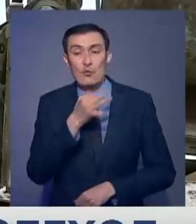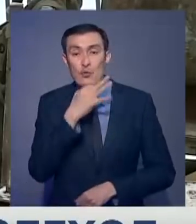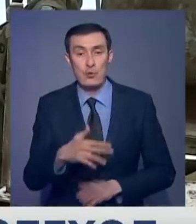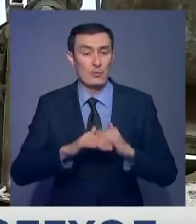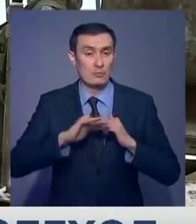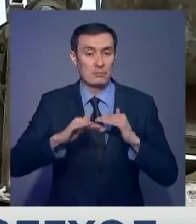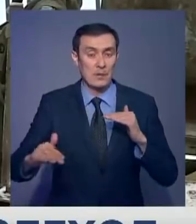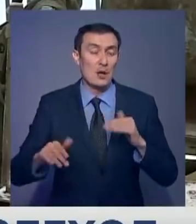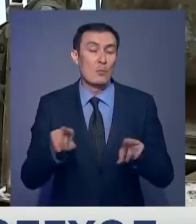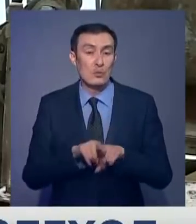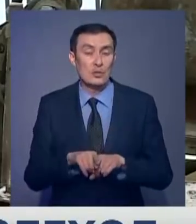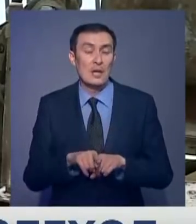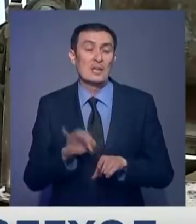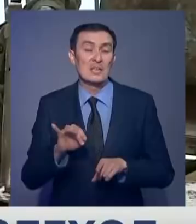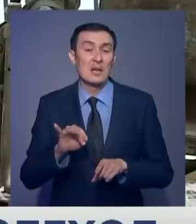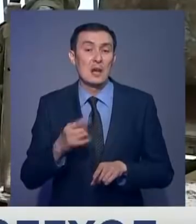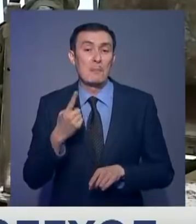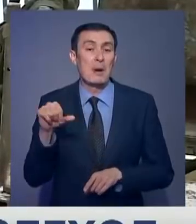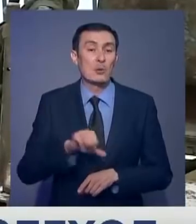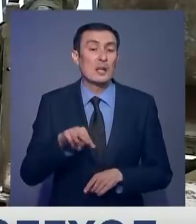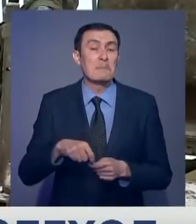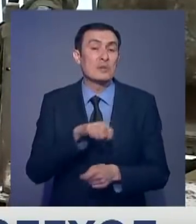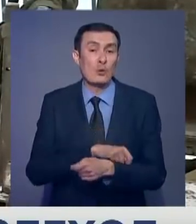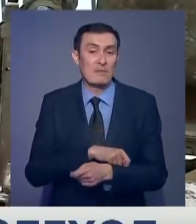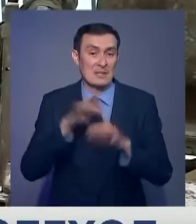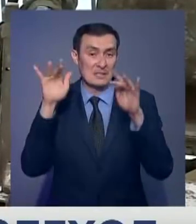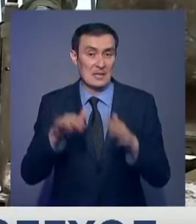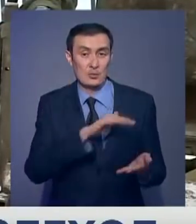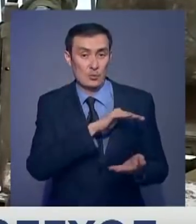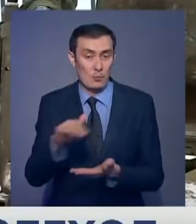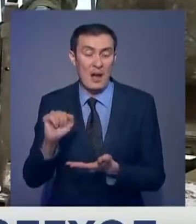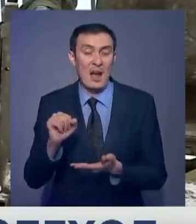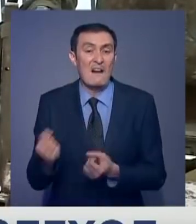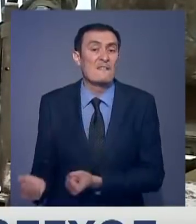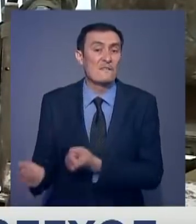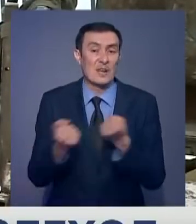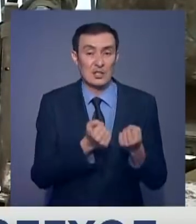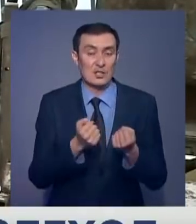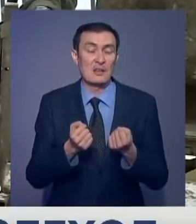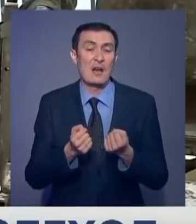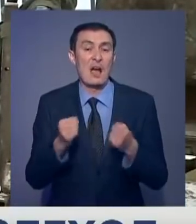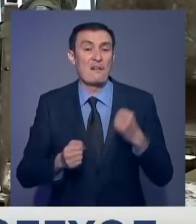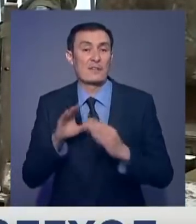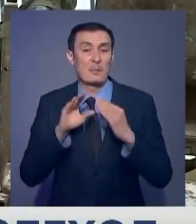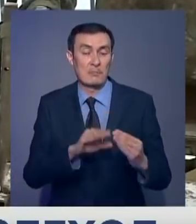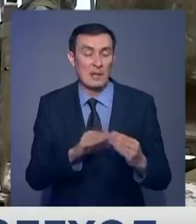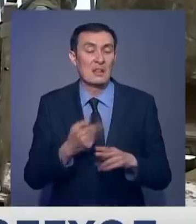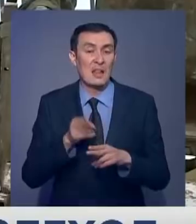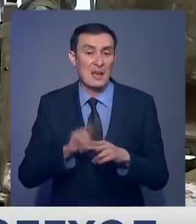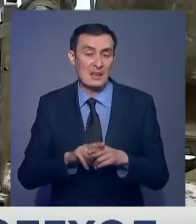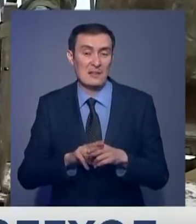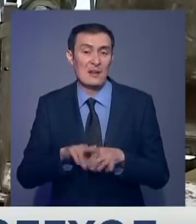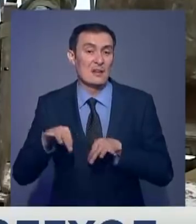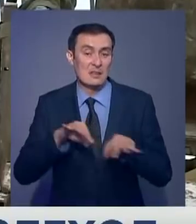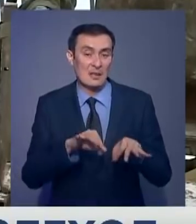любому бездорожью. Он преодолевает даже полутораметровые сугробы. А уж вытащить застрявший автомобиль на дороге для этой